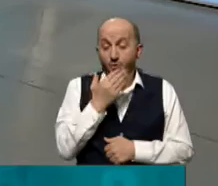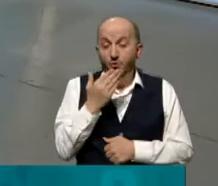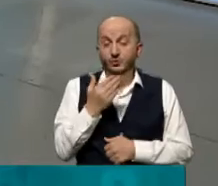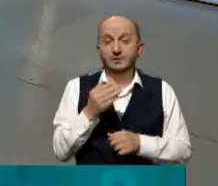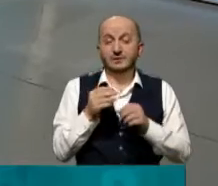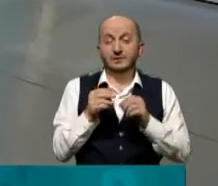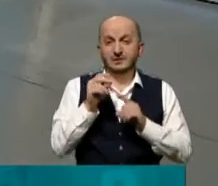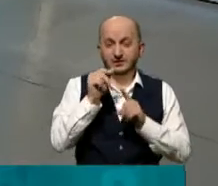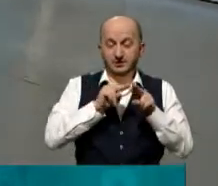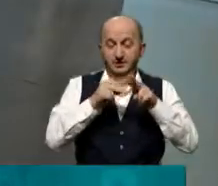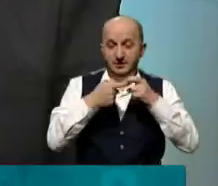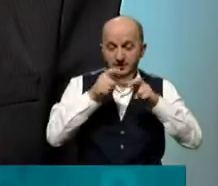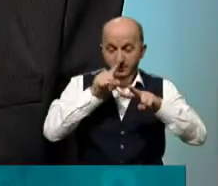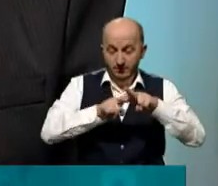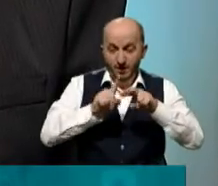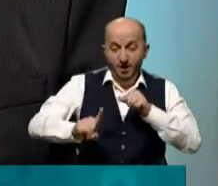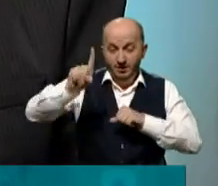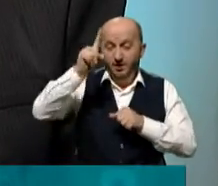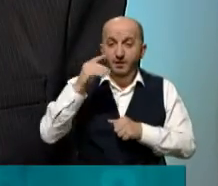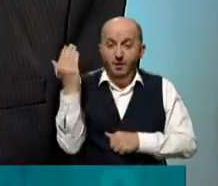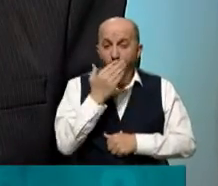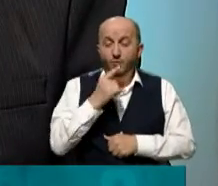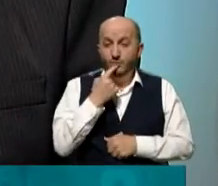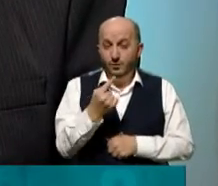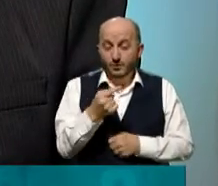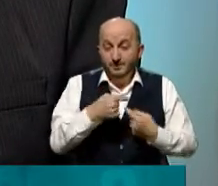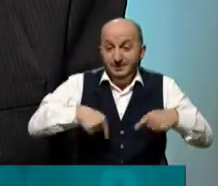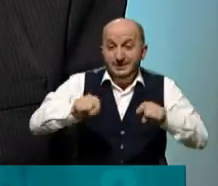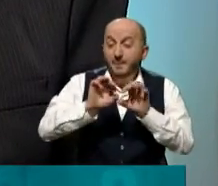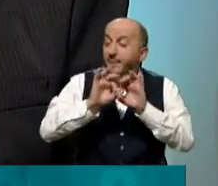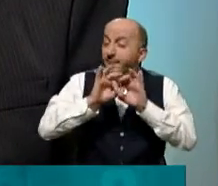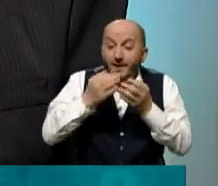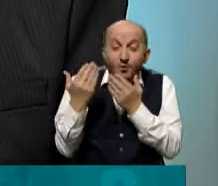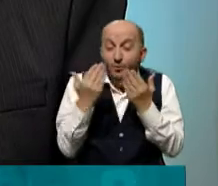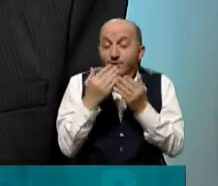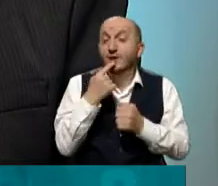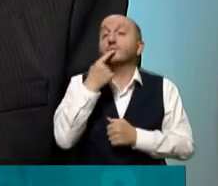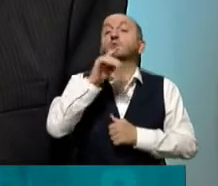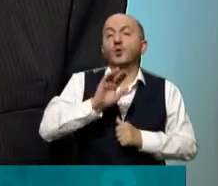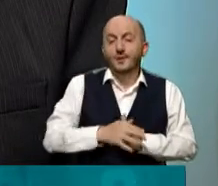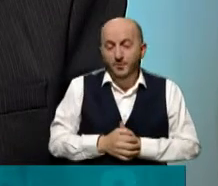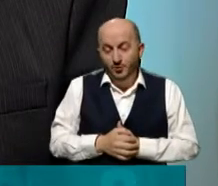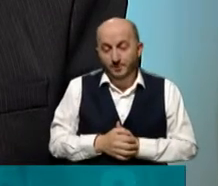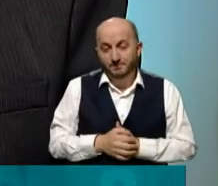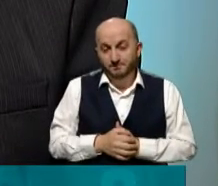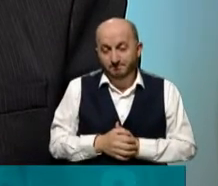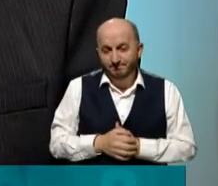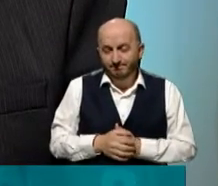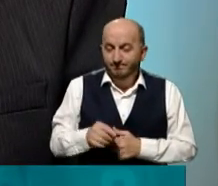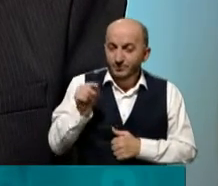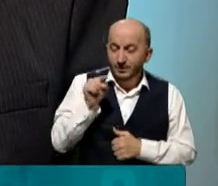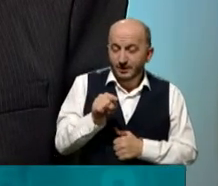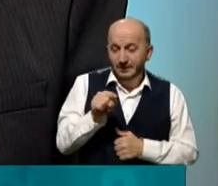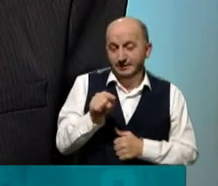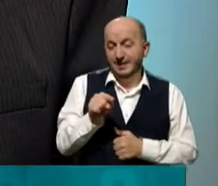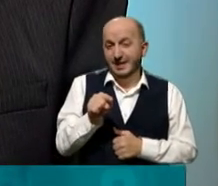söyleyeceğim. Yani Cenab-ı Hak oku diyor ama bize neyi okuyacağımızı söylemiyor. Yani orada teknik